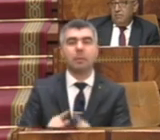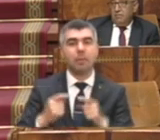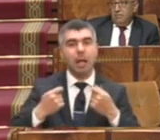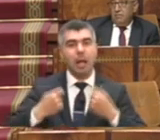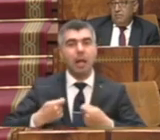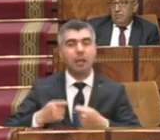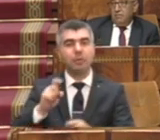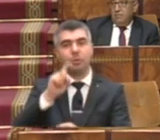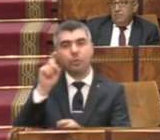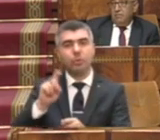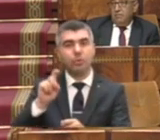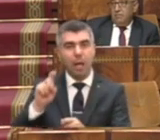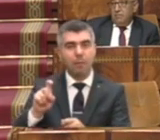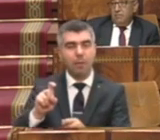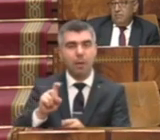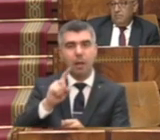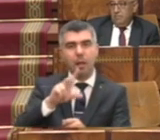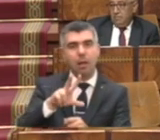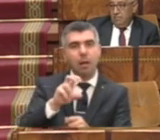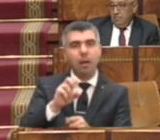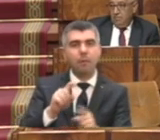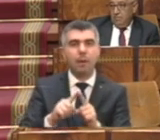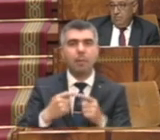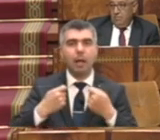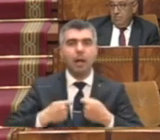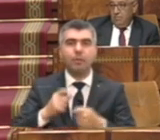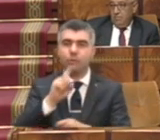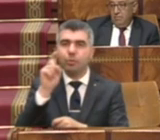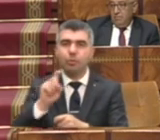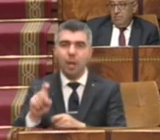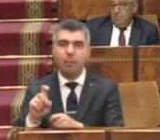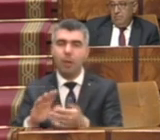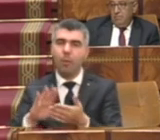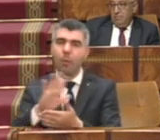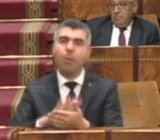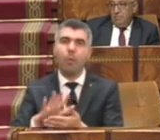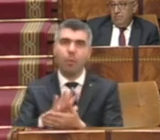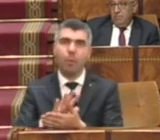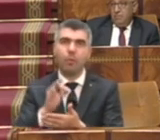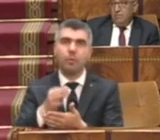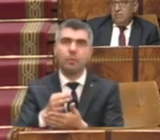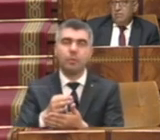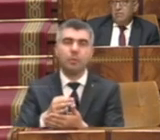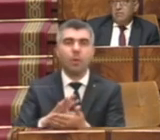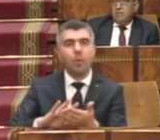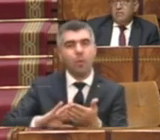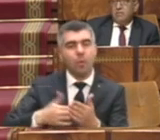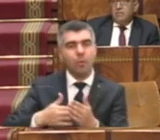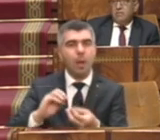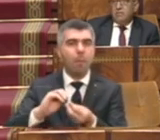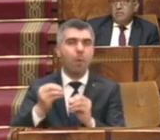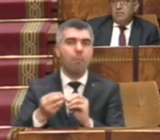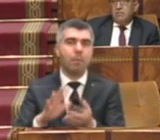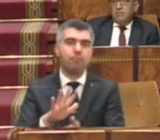الجماعة وكتعرف المعاناة اللي كيعانيوها رؤساء الجماعات، وهناك خصو يكون عندك واحد الإحساس وواحد الإلمام باش نحلوا هذه